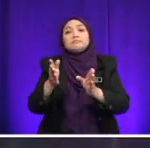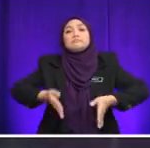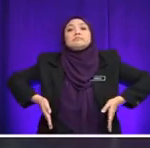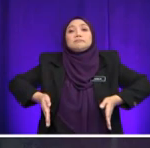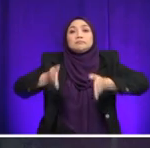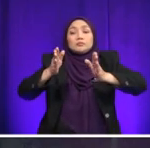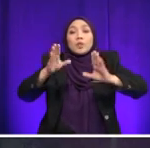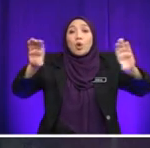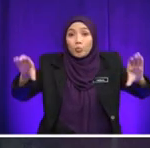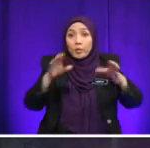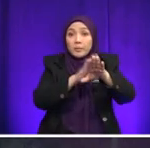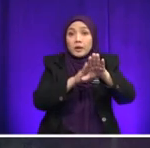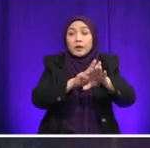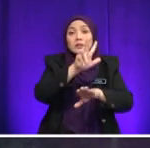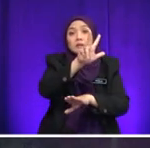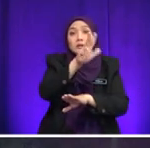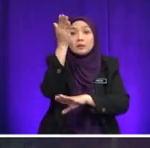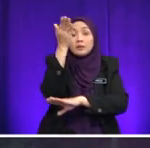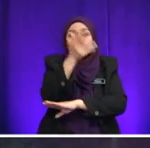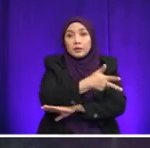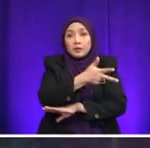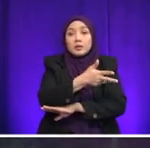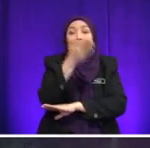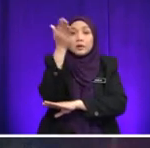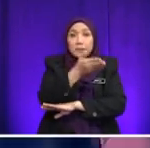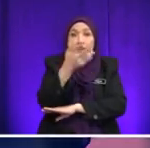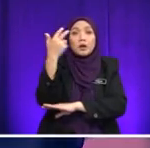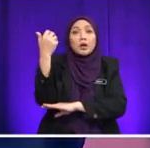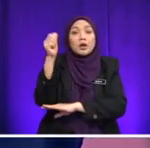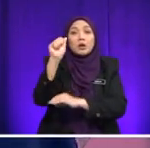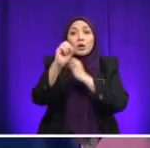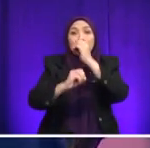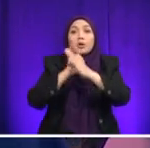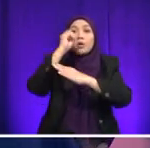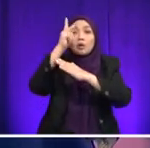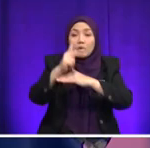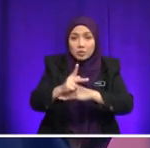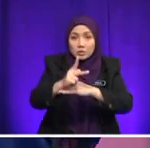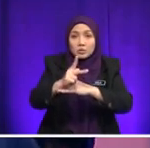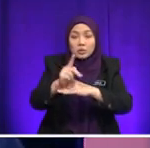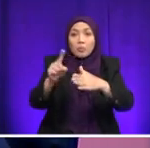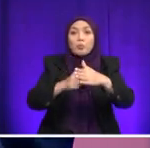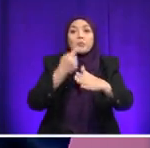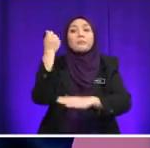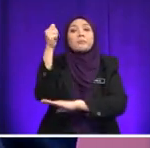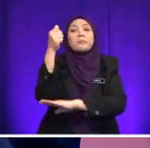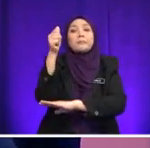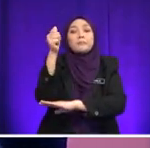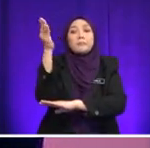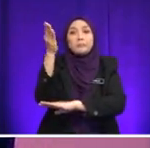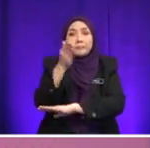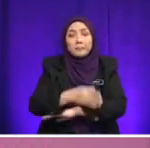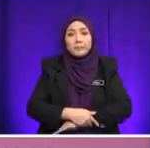30 oktober 1946 itu adalah Demonstrasi yang pertama yang dilakukan oleh penduduk Serawak yang mana